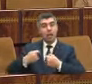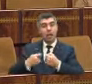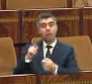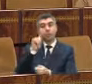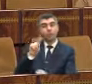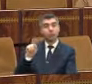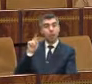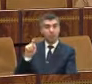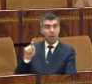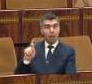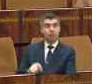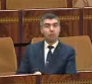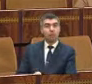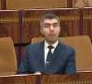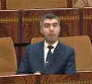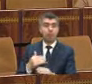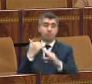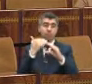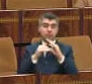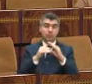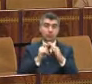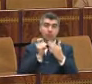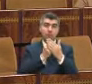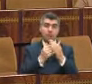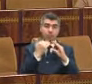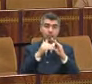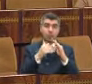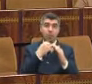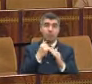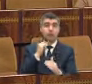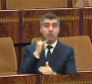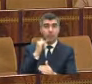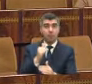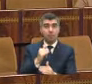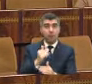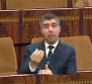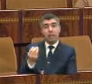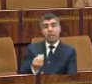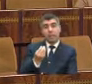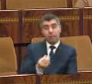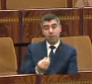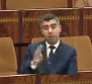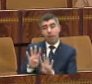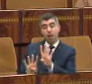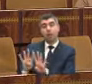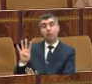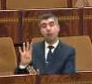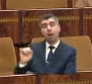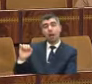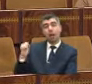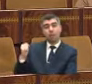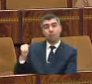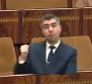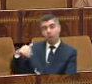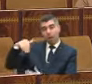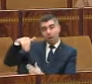المقلع. وراسلناكم للمره الثانيه وقلنا لكم اللهم هذا منكر، طفل 14 سنه غرق في حفره اللي